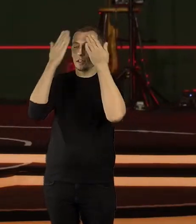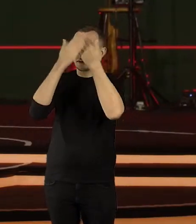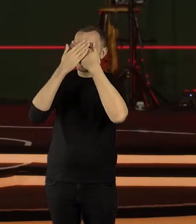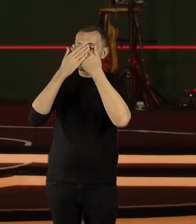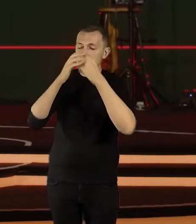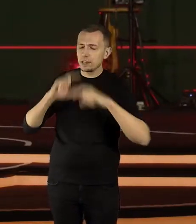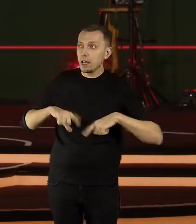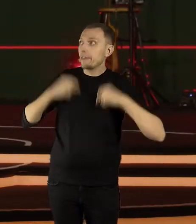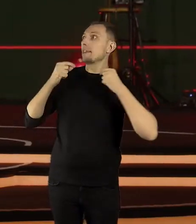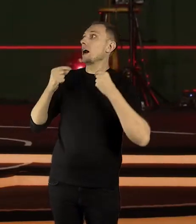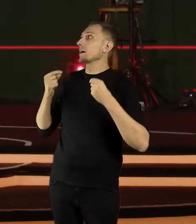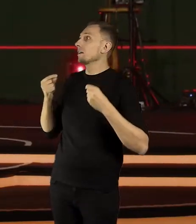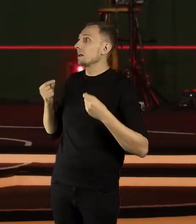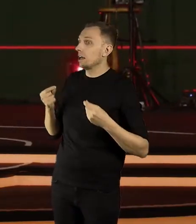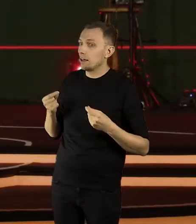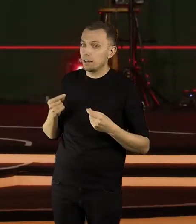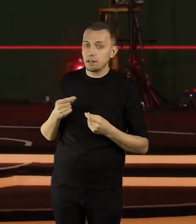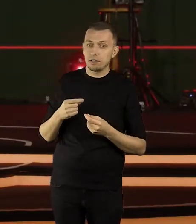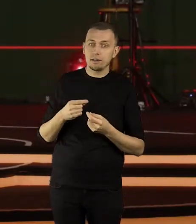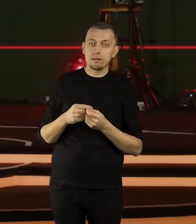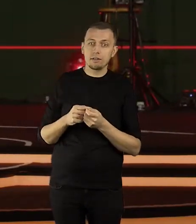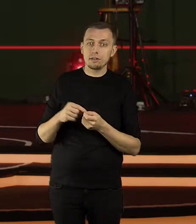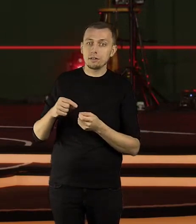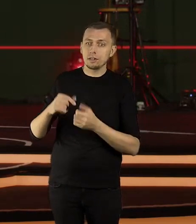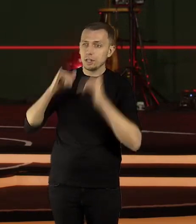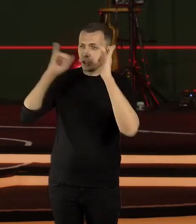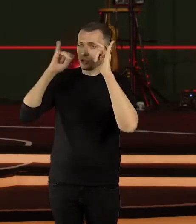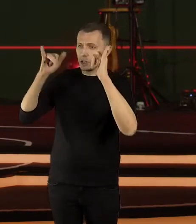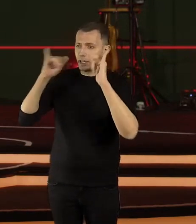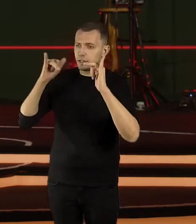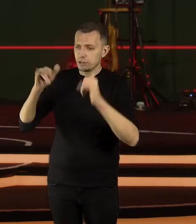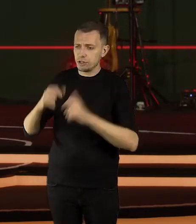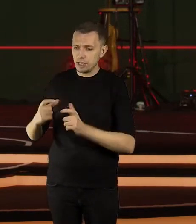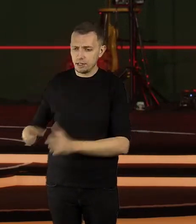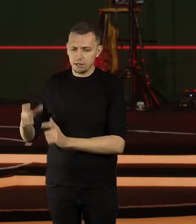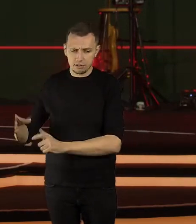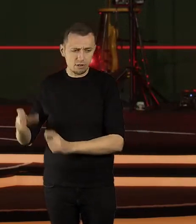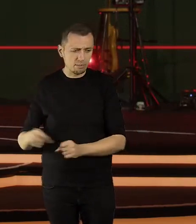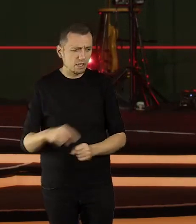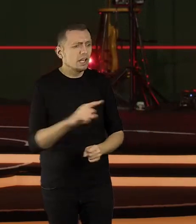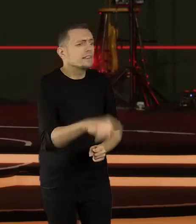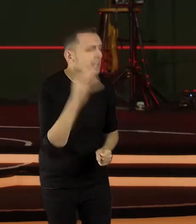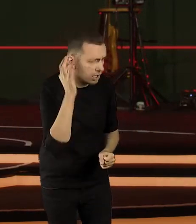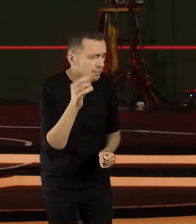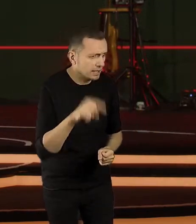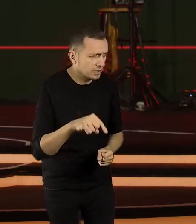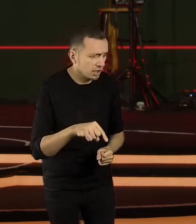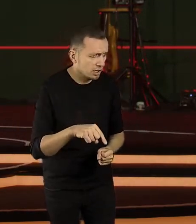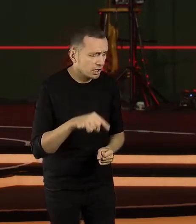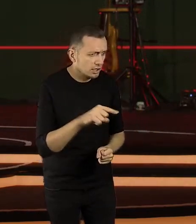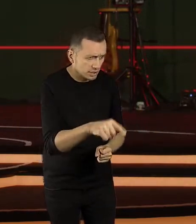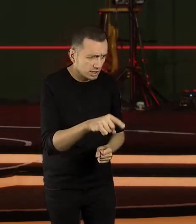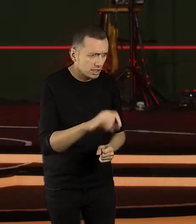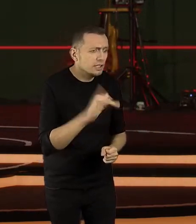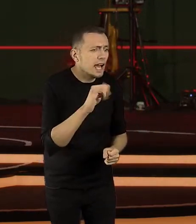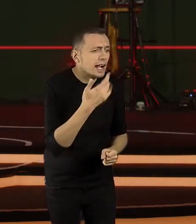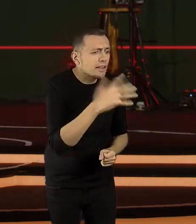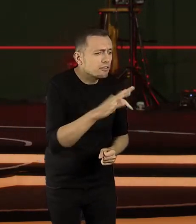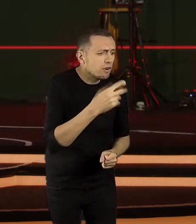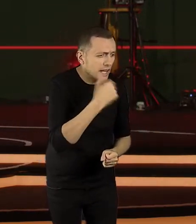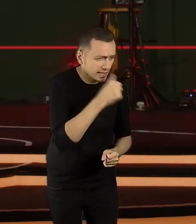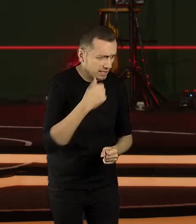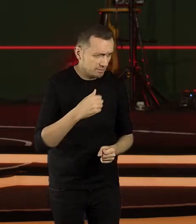I krzyk: powiedz nam, jaka jest Twoja tajemnica. My Ci robimy taką krzywdę, a Ty masz w sobie taki